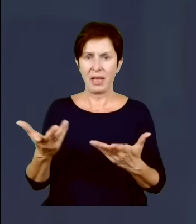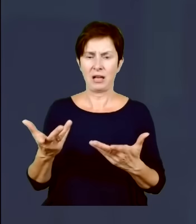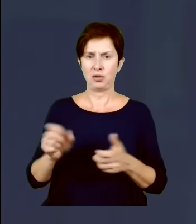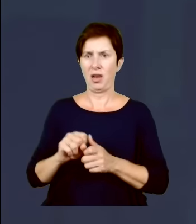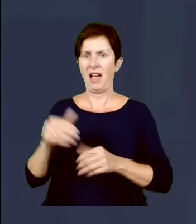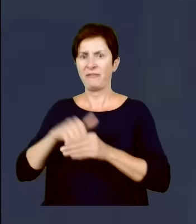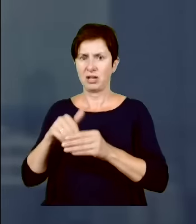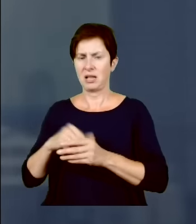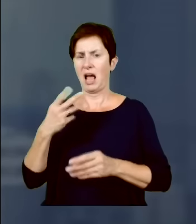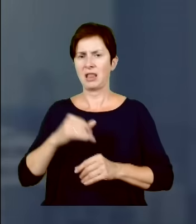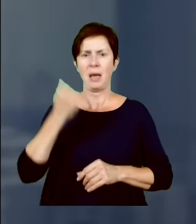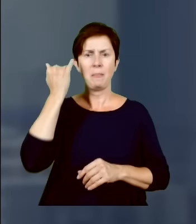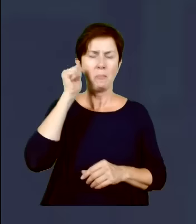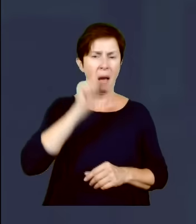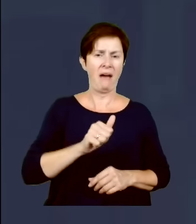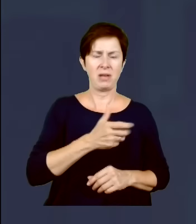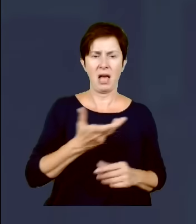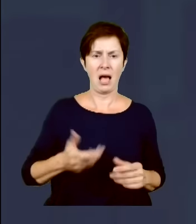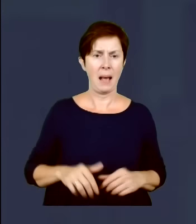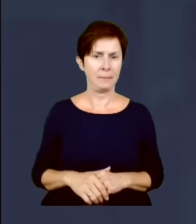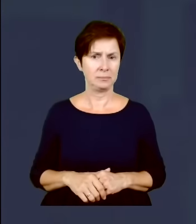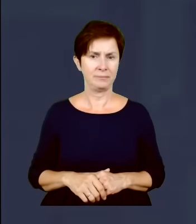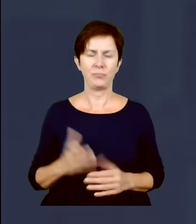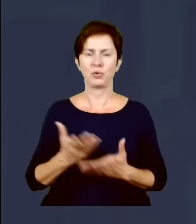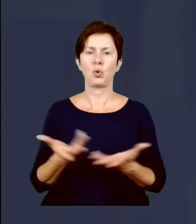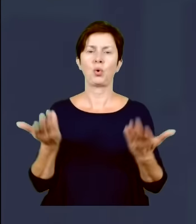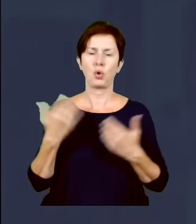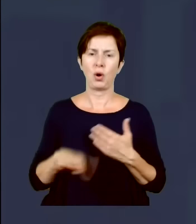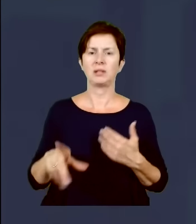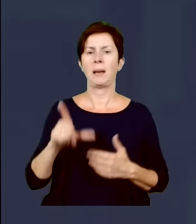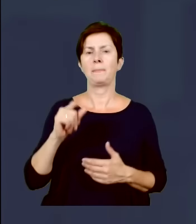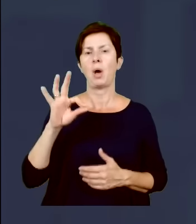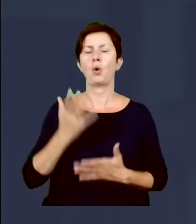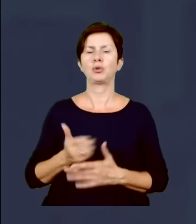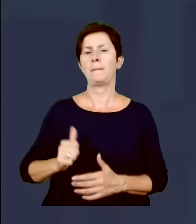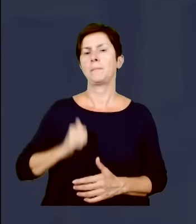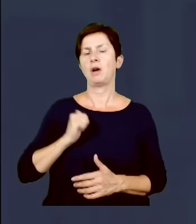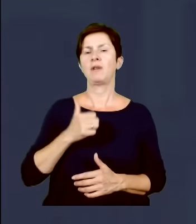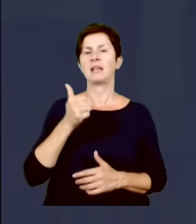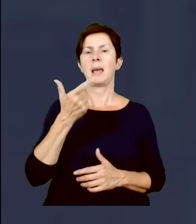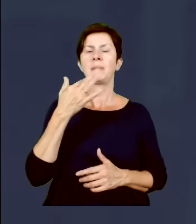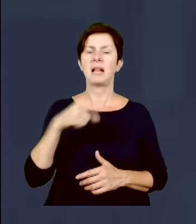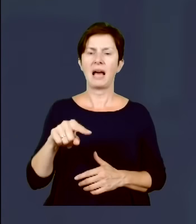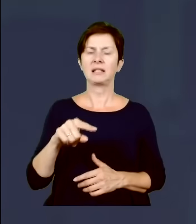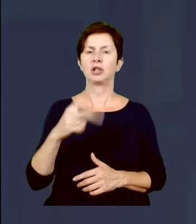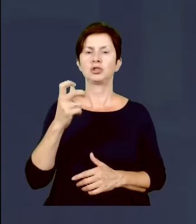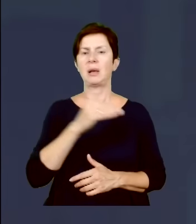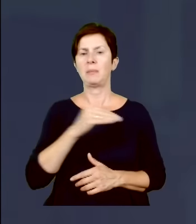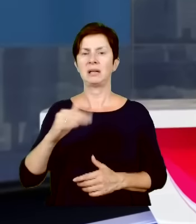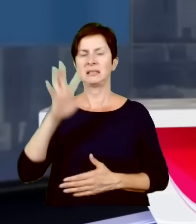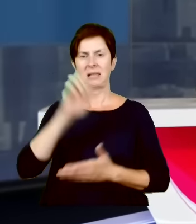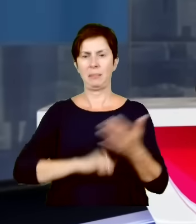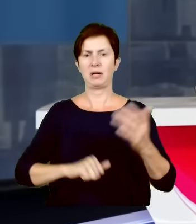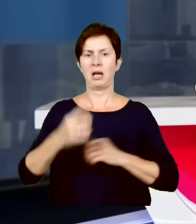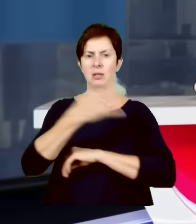mafii watow No już nie trafiają bo Platforma się pochwaliła że miliard 300 milionów zabrali uczelnią i to jest